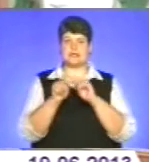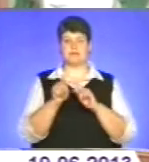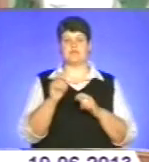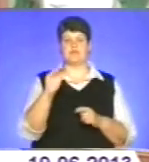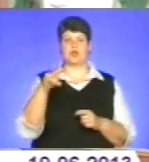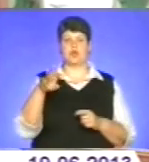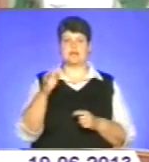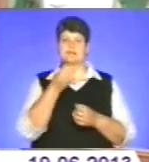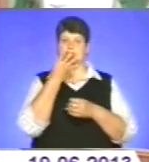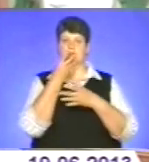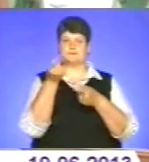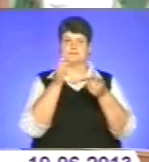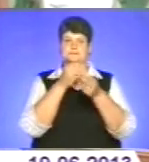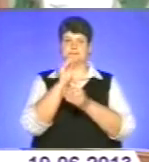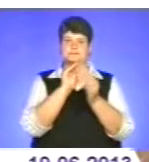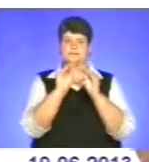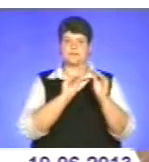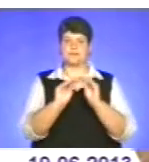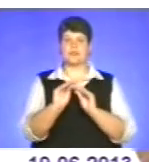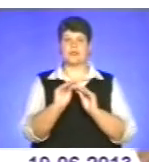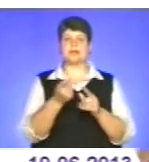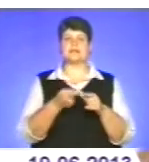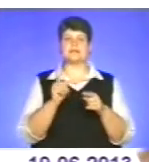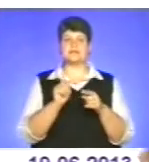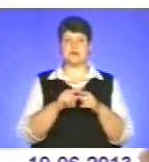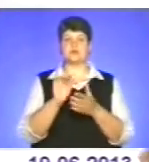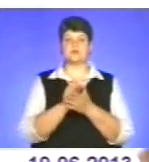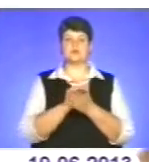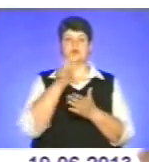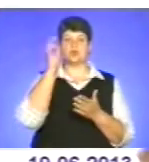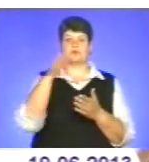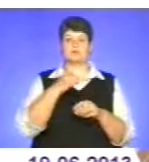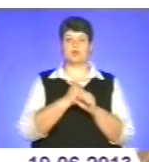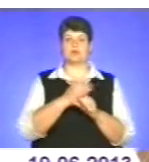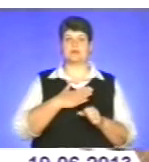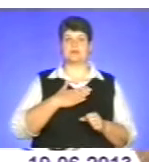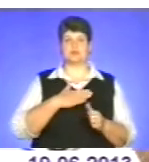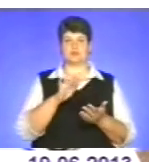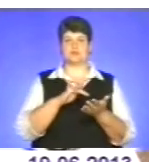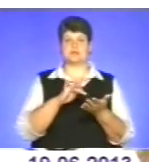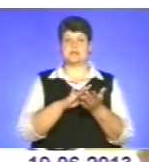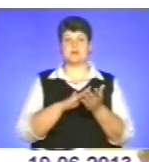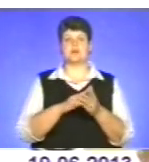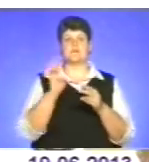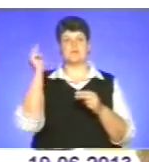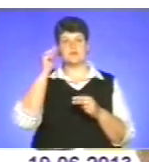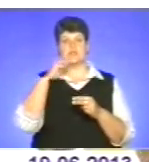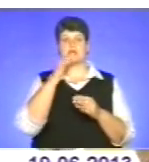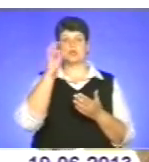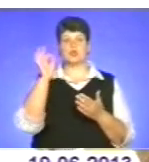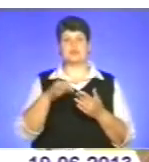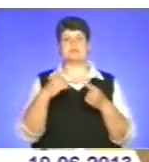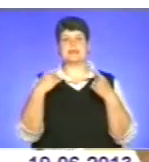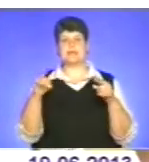флористики. Мета даного семінару – це не тільки ознайомлення з досвідом роботи нашого центру, але й вивчення досвіду роботи